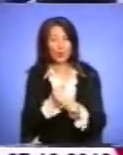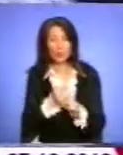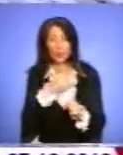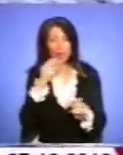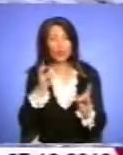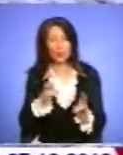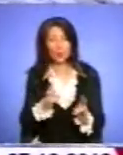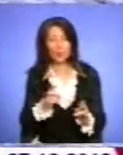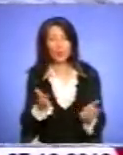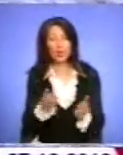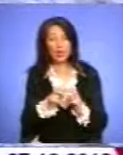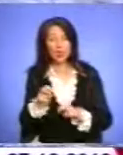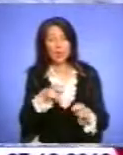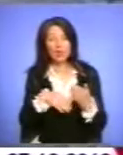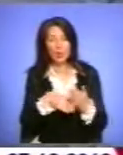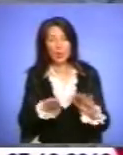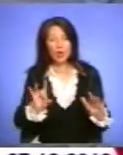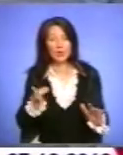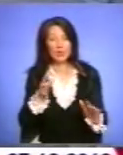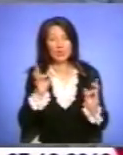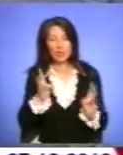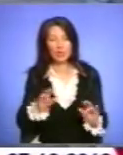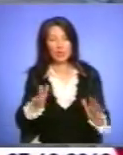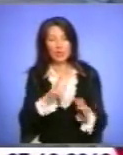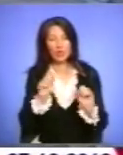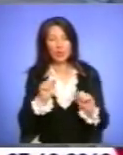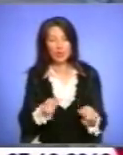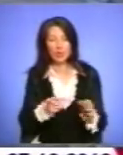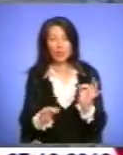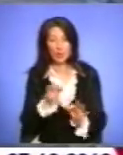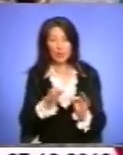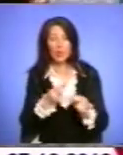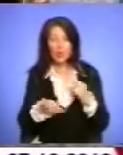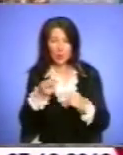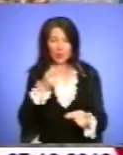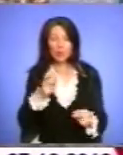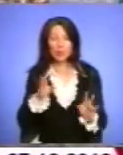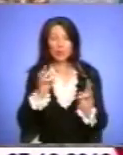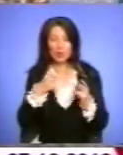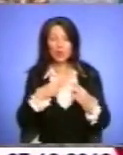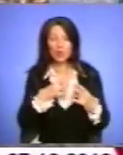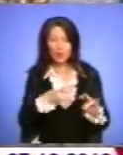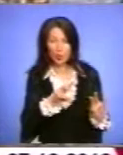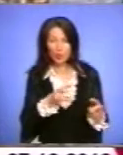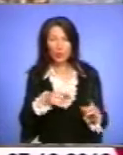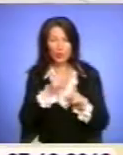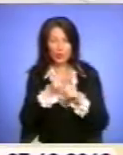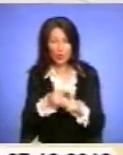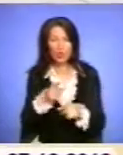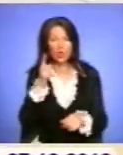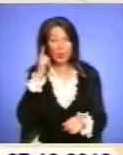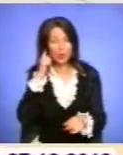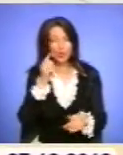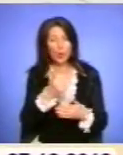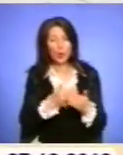шукати допомоги в разі нещасного випадку і чи можливо відсудити компенсацію за завдану шкоду, відповідь на ці запитання почуєте у програмі